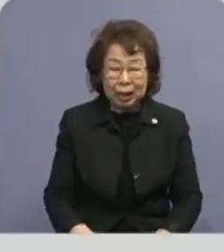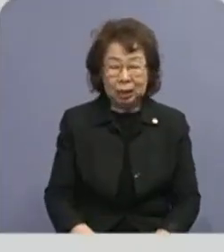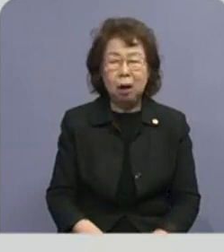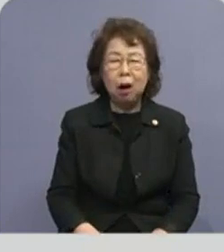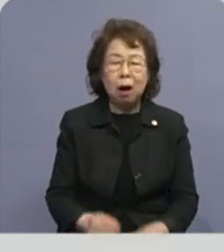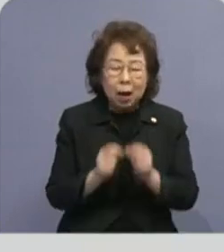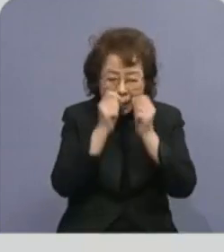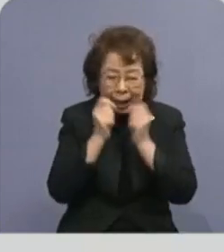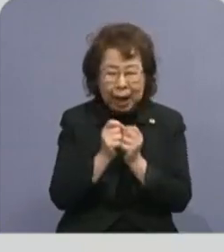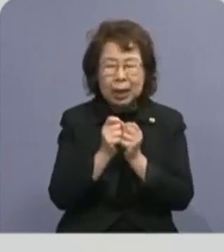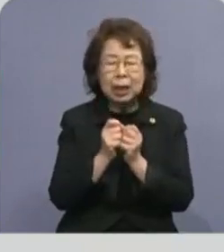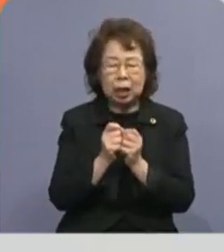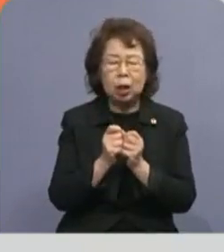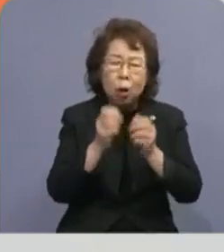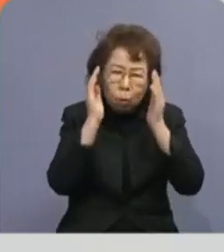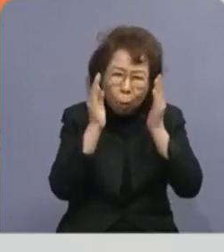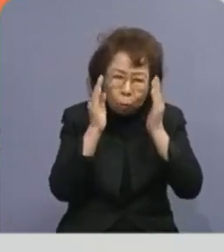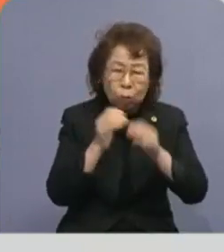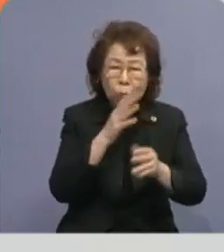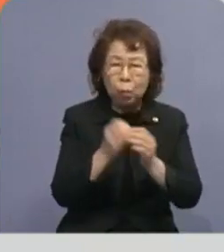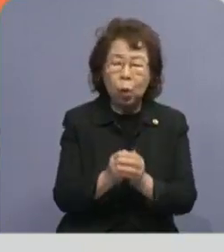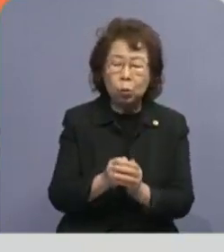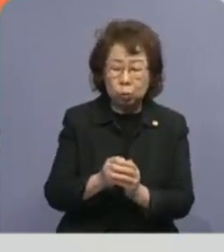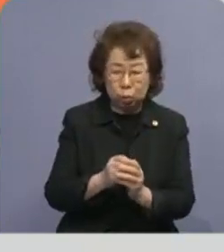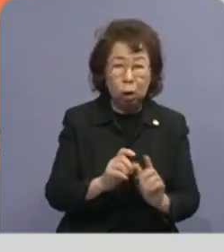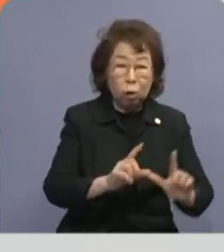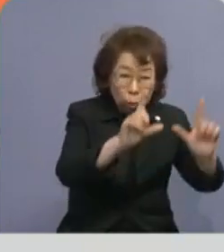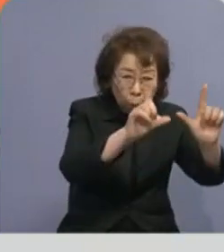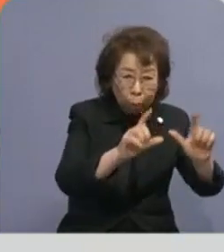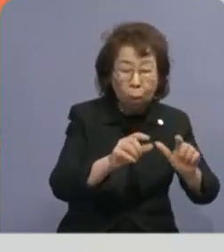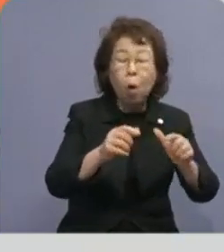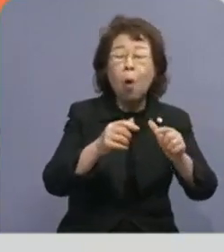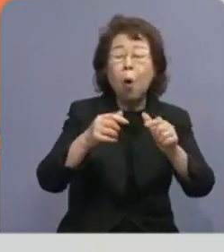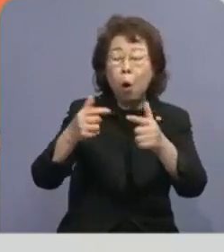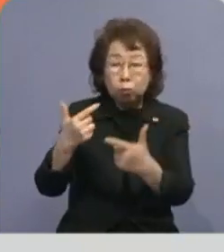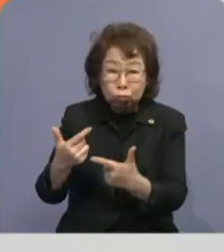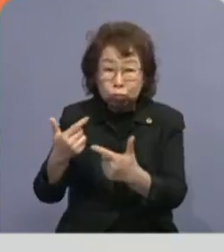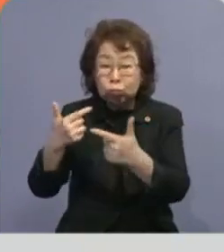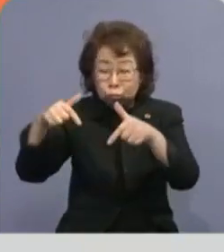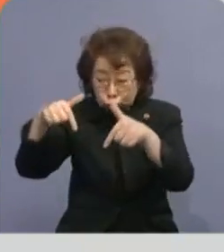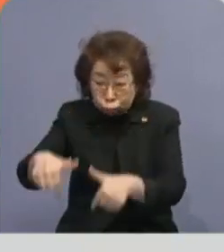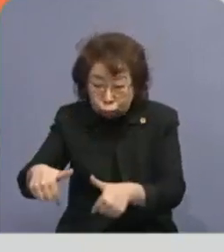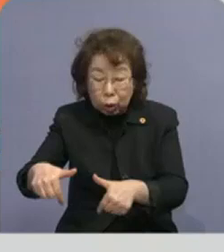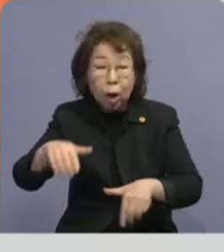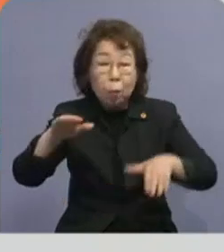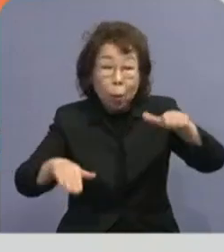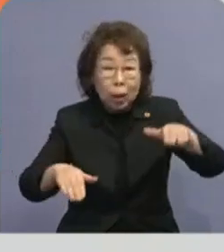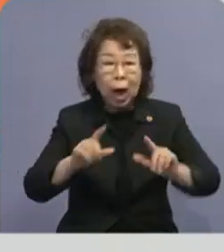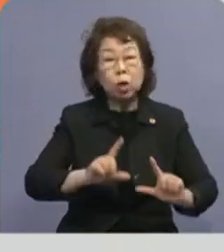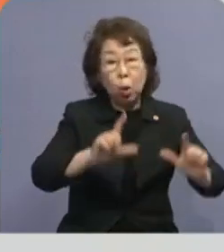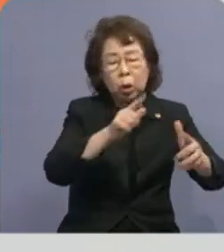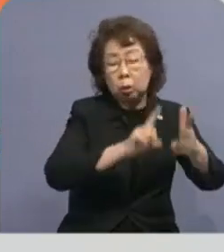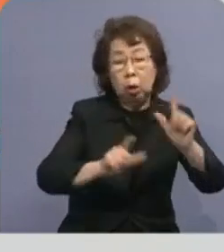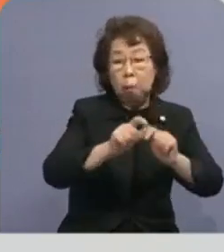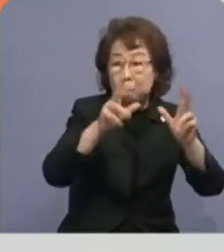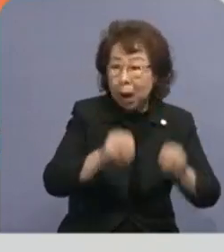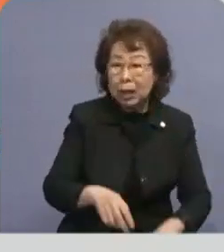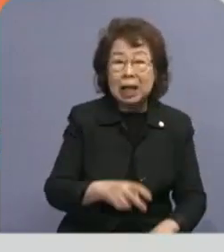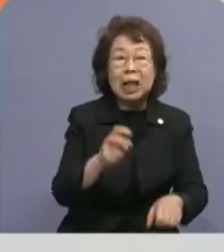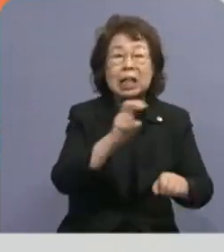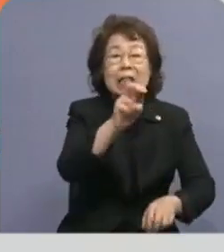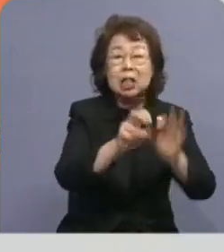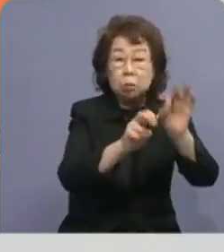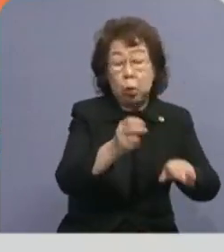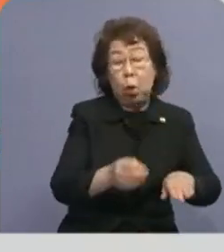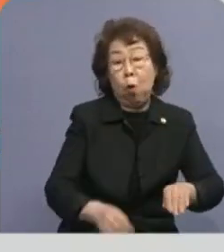사설교육기관 이용률은 중부상과 동부상권 학생이 원도심과 서부상권보다 많게는 20%